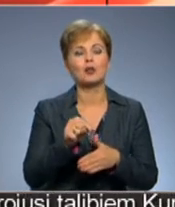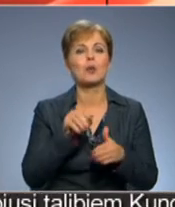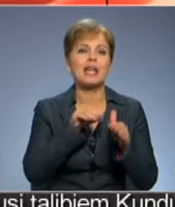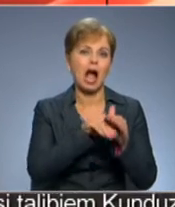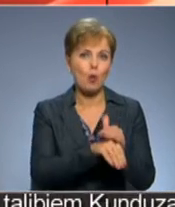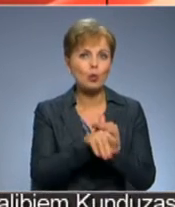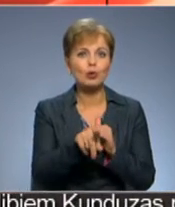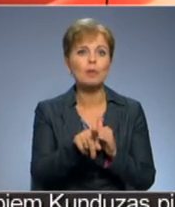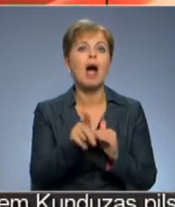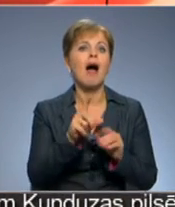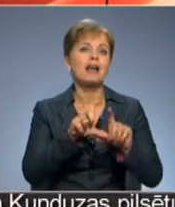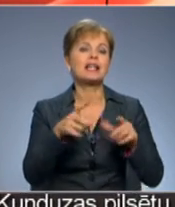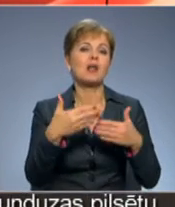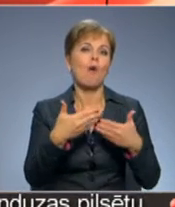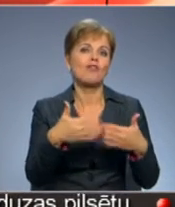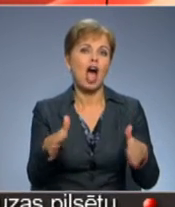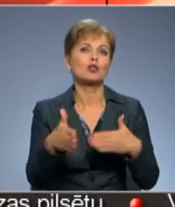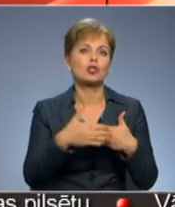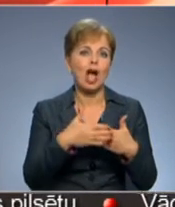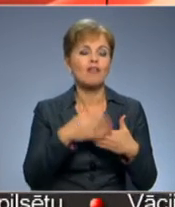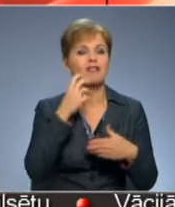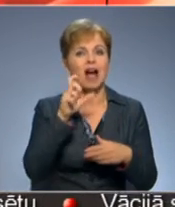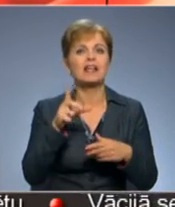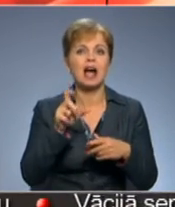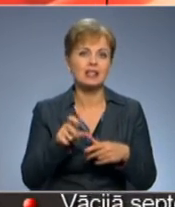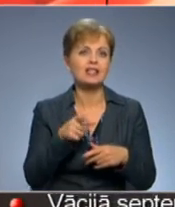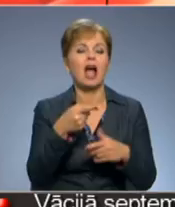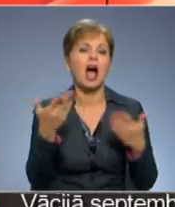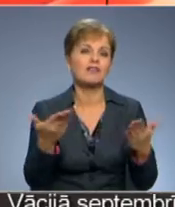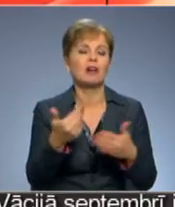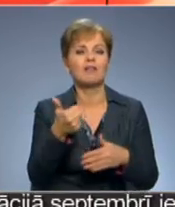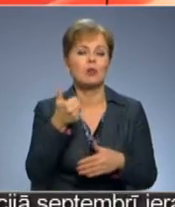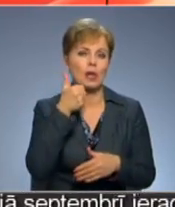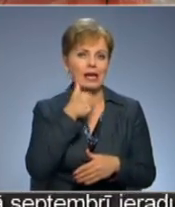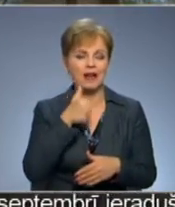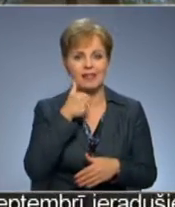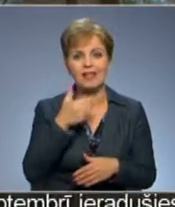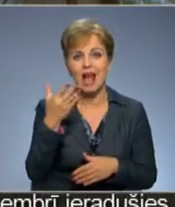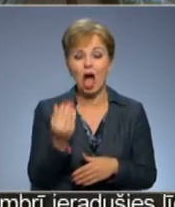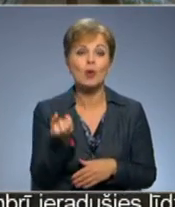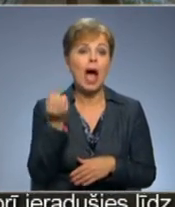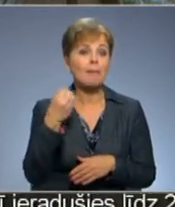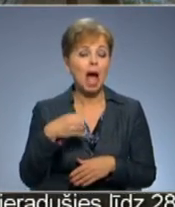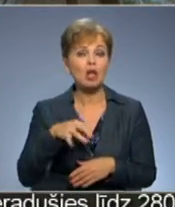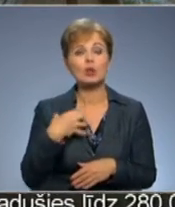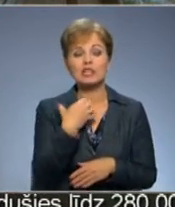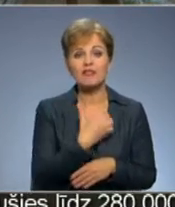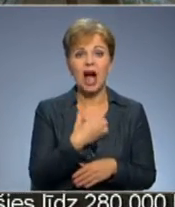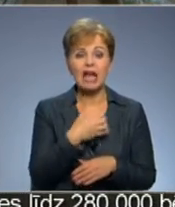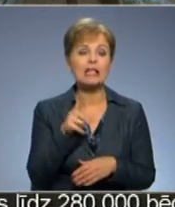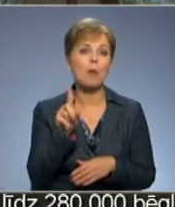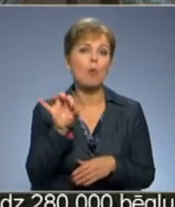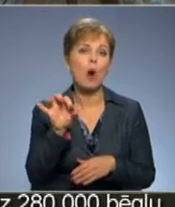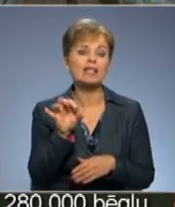vecāki atzīst, ka tā krietni atvieglo viņu ikdienu. Stāsta Vidzemes televīzijas kolēģi. Bērnudārza vajadzībām Pociemā